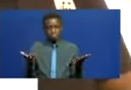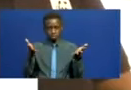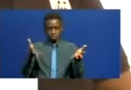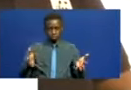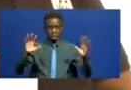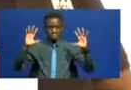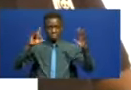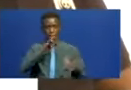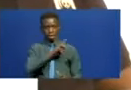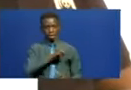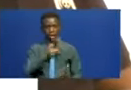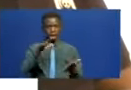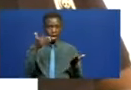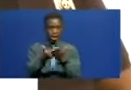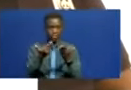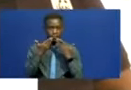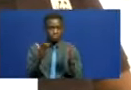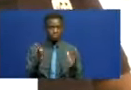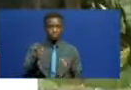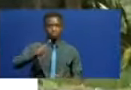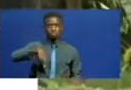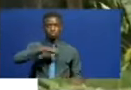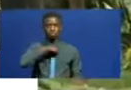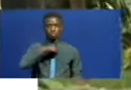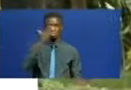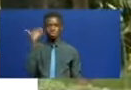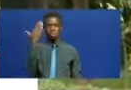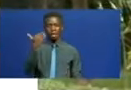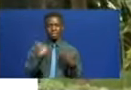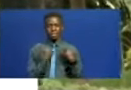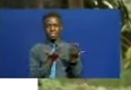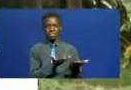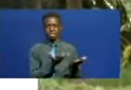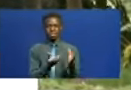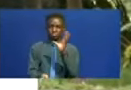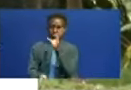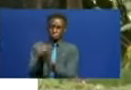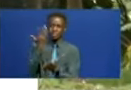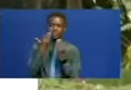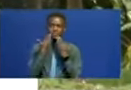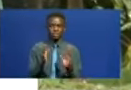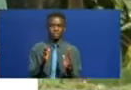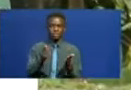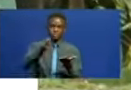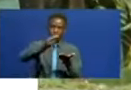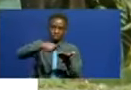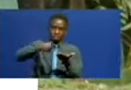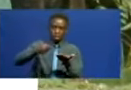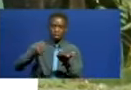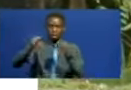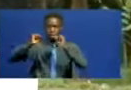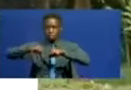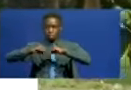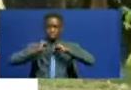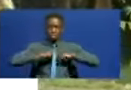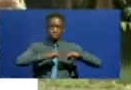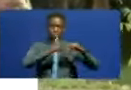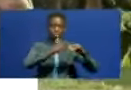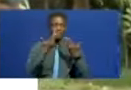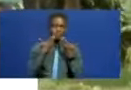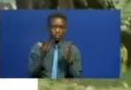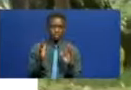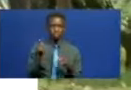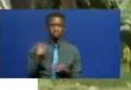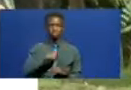imefika. Na tumeweza kuwa na documents, tumezi launch na tumesign agreement. Sasa tunaweza